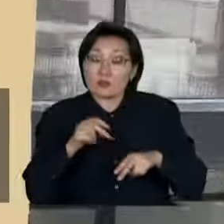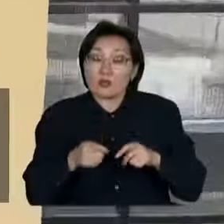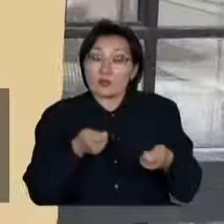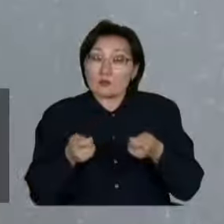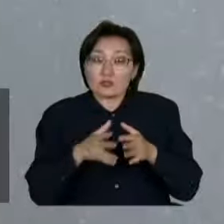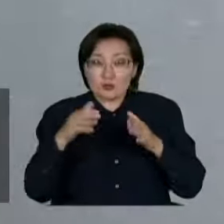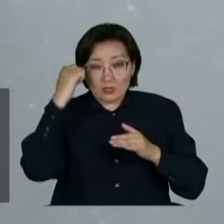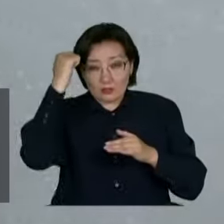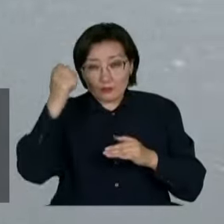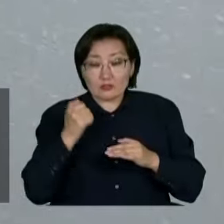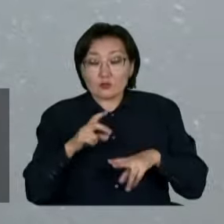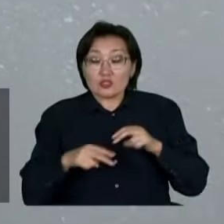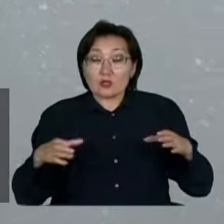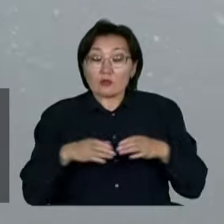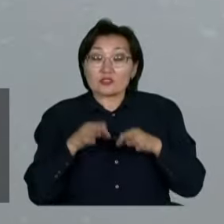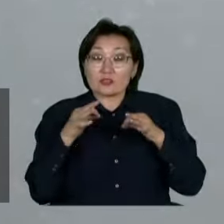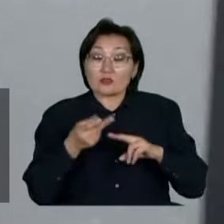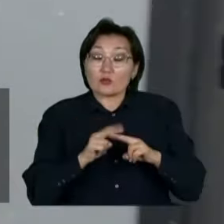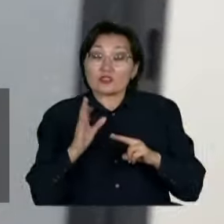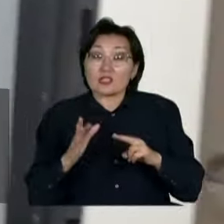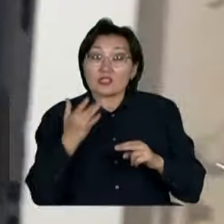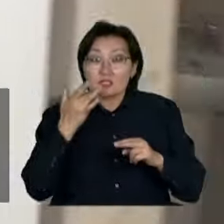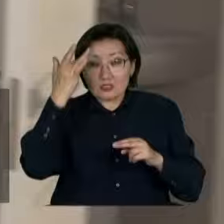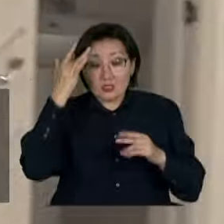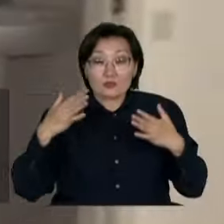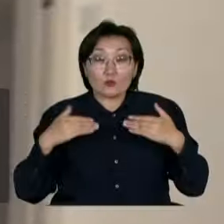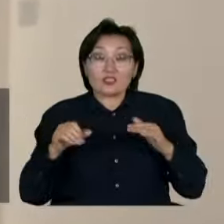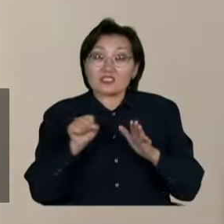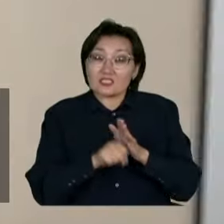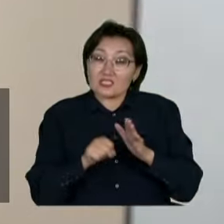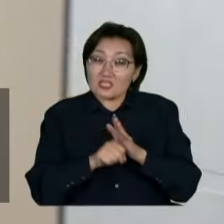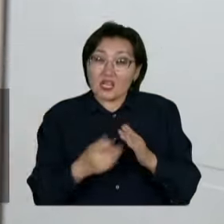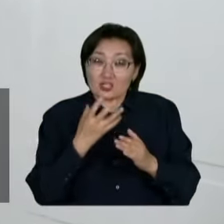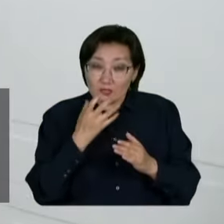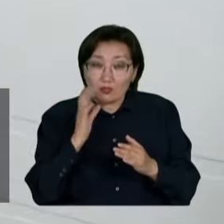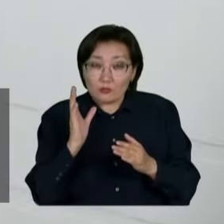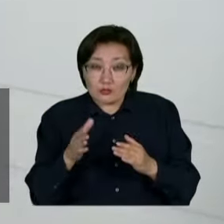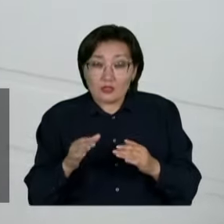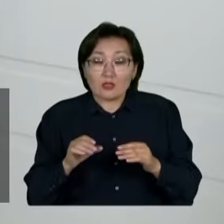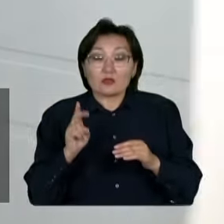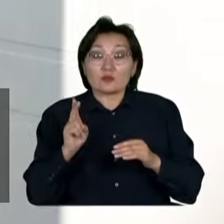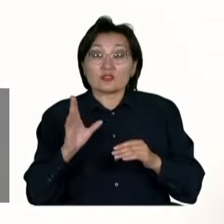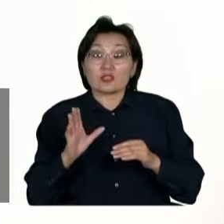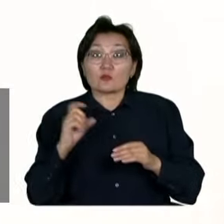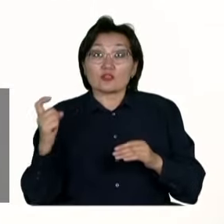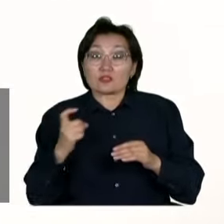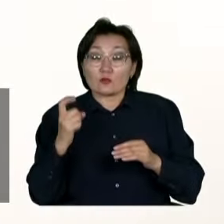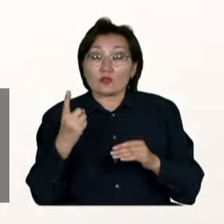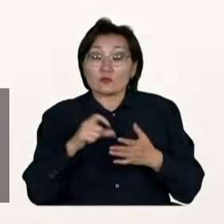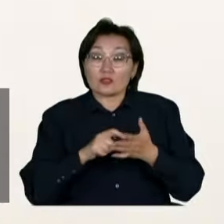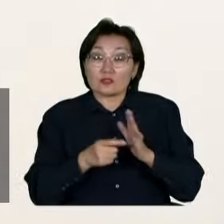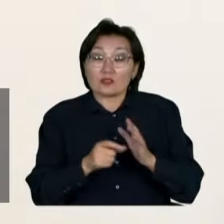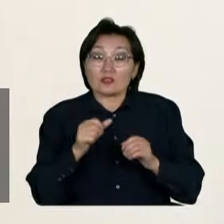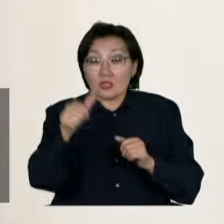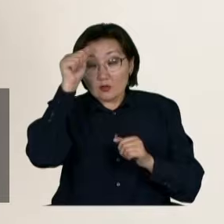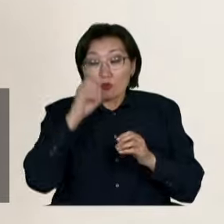көп рахмет. Мердігерлердің айтуы бойынша бұл пәтерлер жазда салқын, қыста жылы болмақ. Ал пәтер иелері бір бөлмеге айына 10 мың,